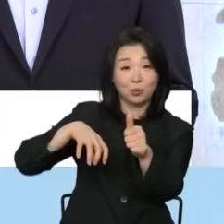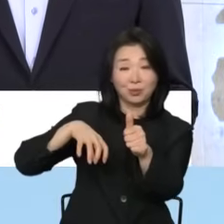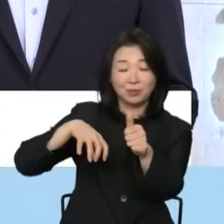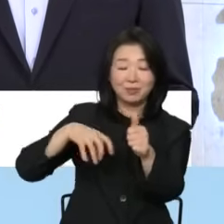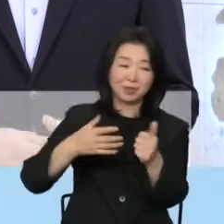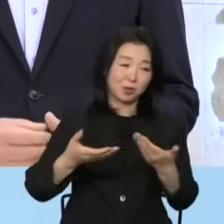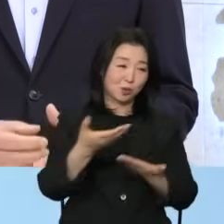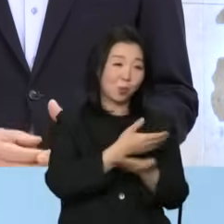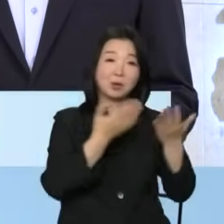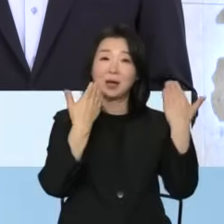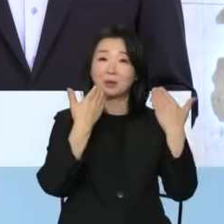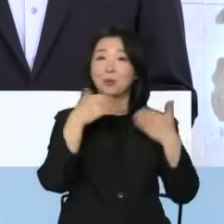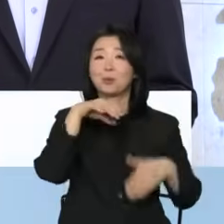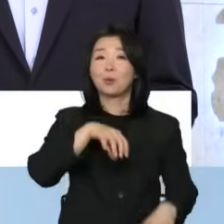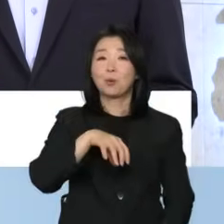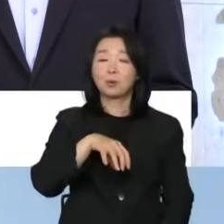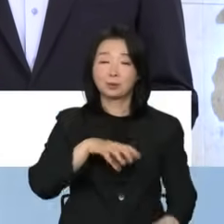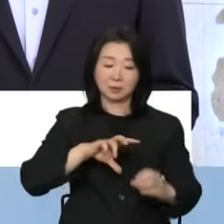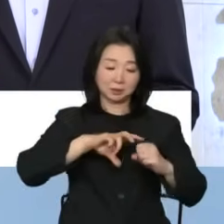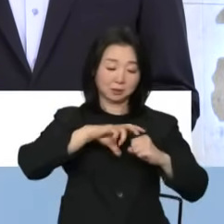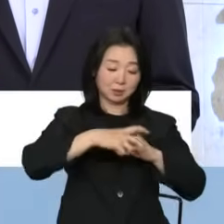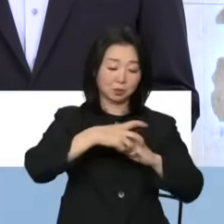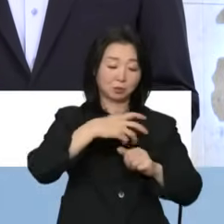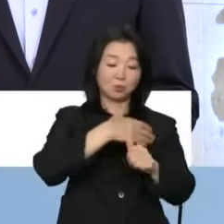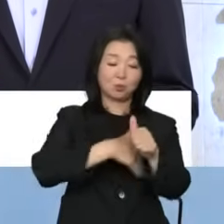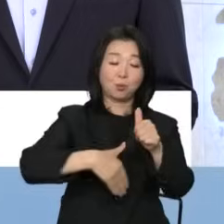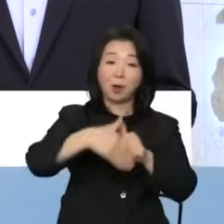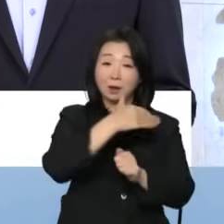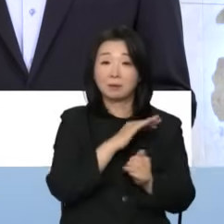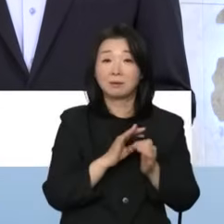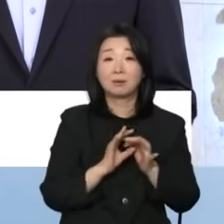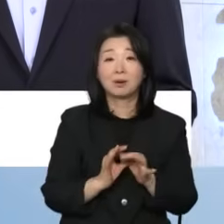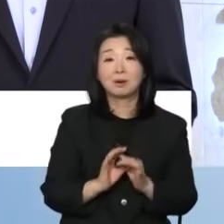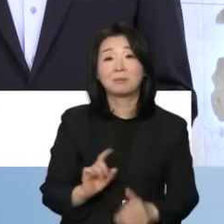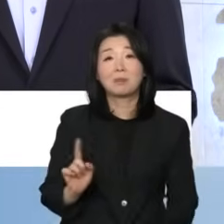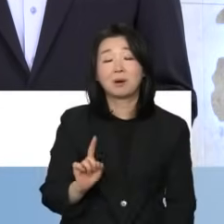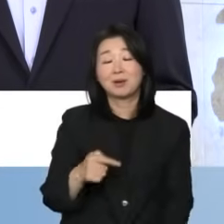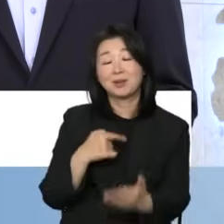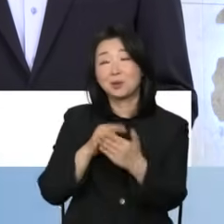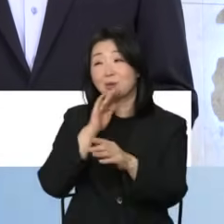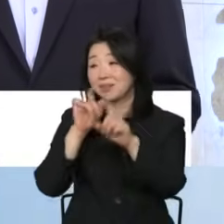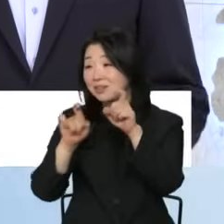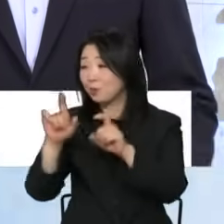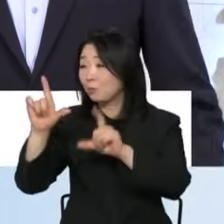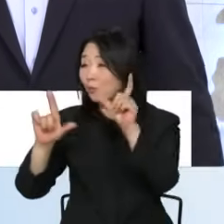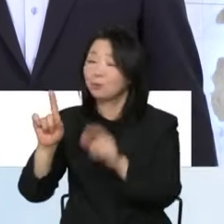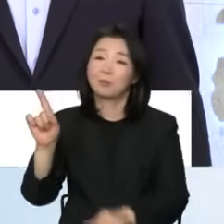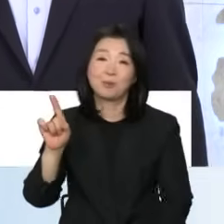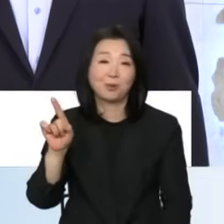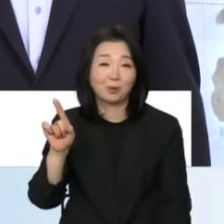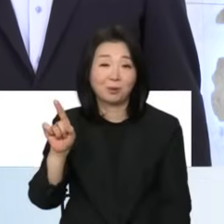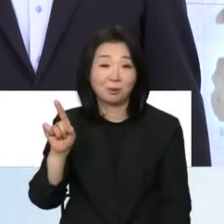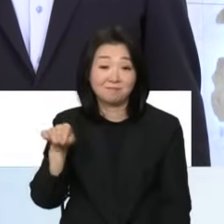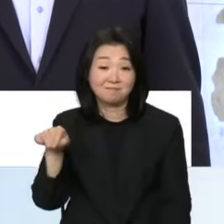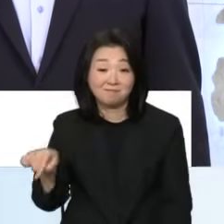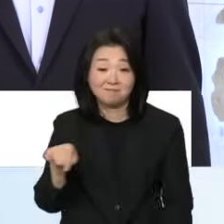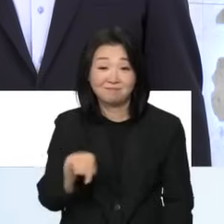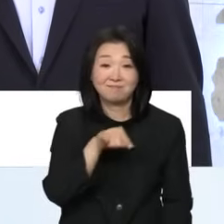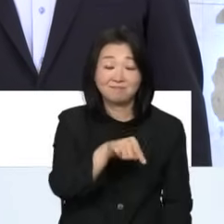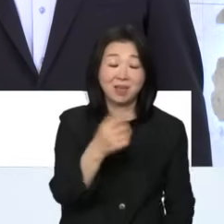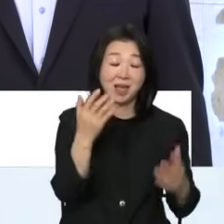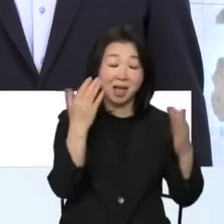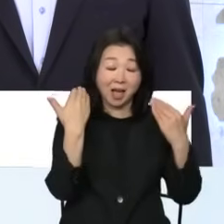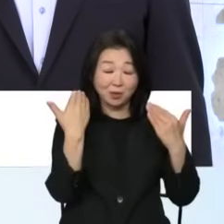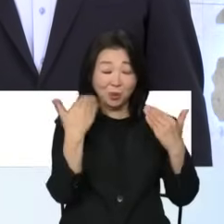공유학교 현장, 그리고 지구 환경에 대한 정말 이 교육적 실천 현장, 이런 현장들을 10개